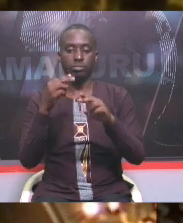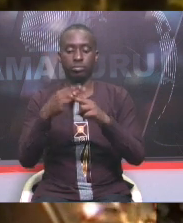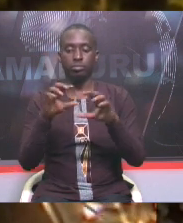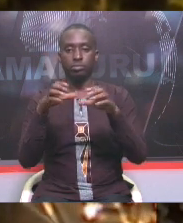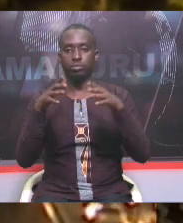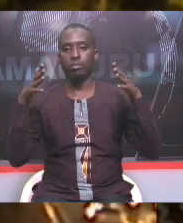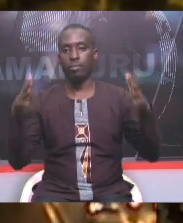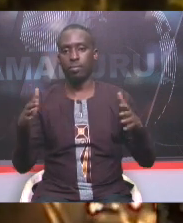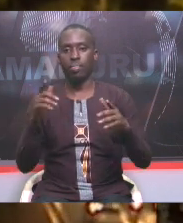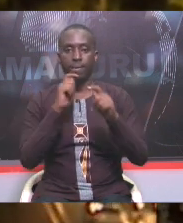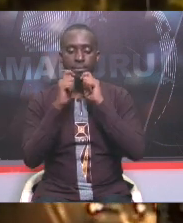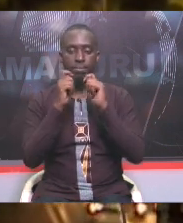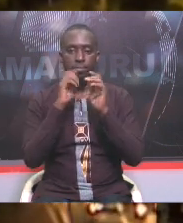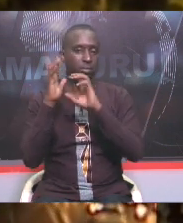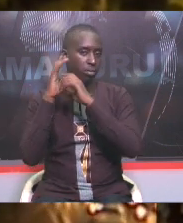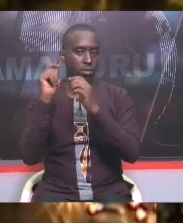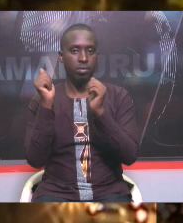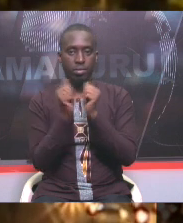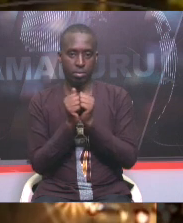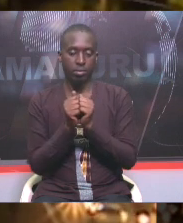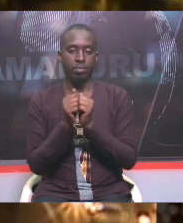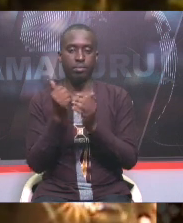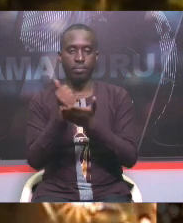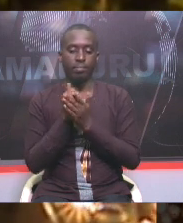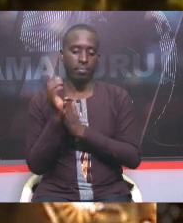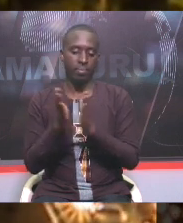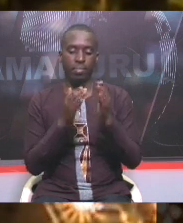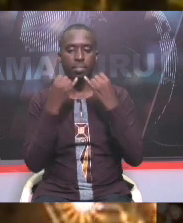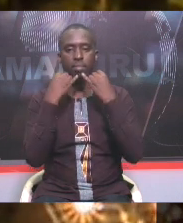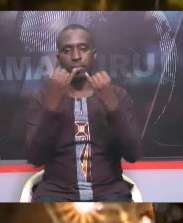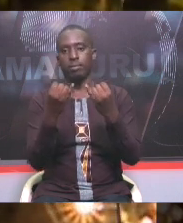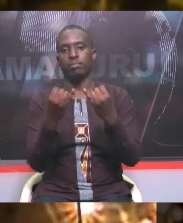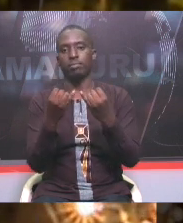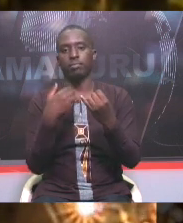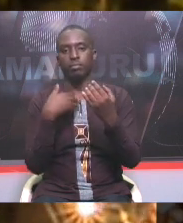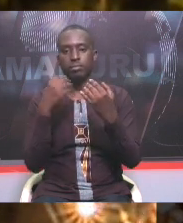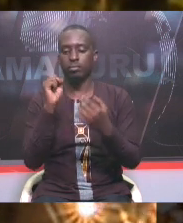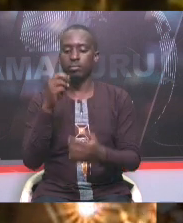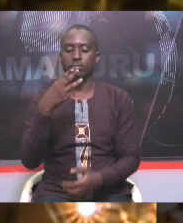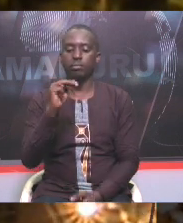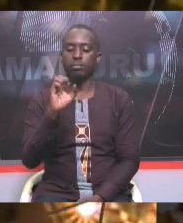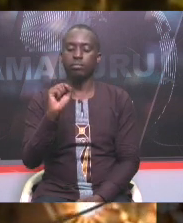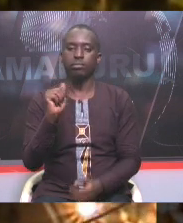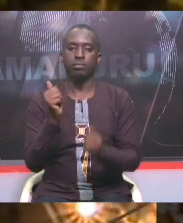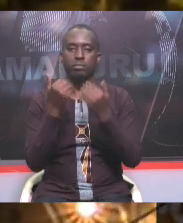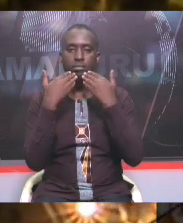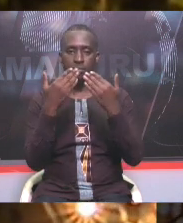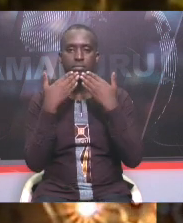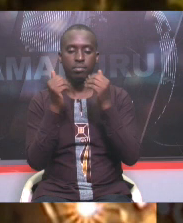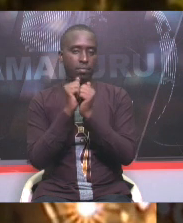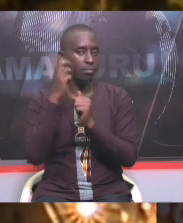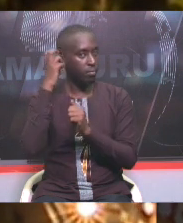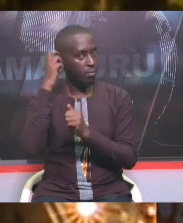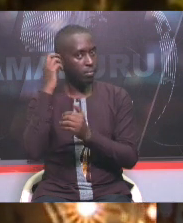rigari ry'abanyamakuru ba Radio TV 10 bamfashije kuyategura no kuyabagezaho. Ndabashimisa Uwimana ndabashimiye, narindi kumwe na Iva